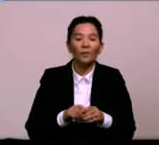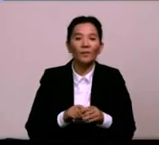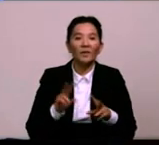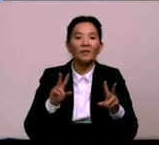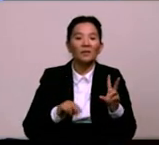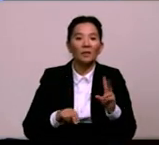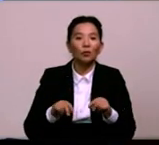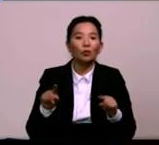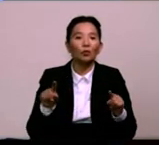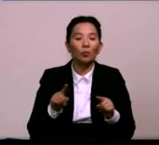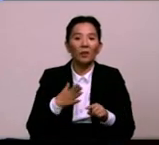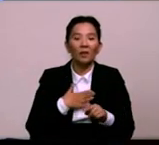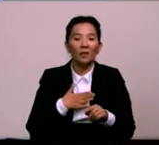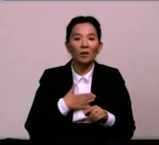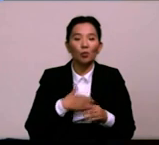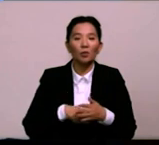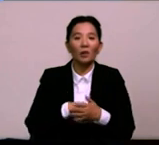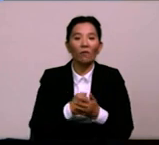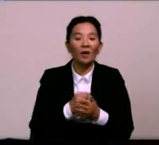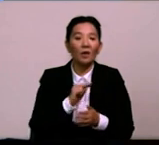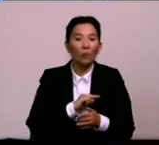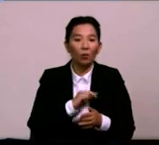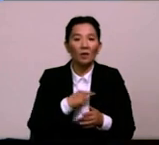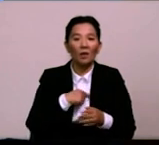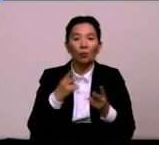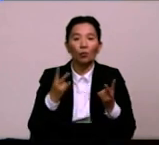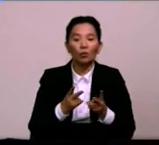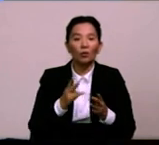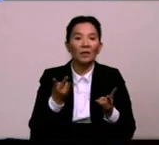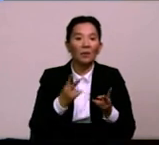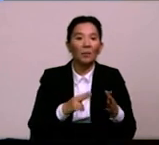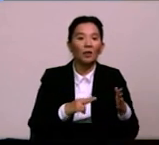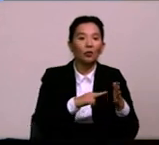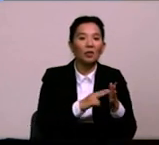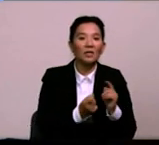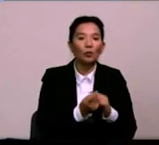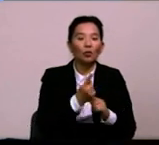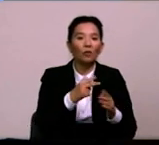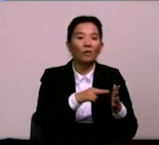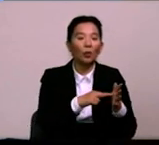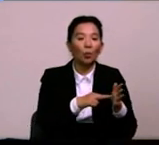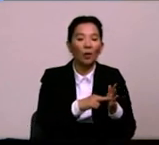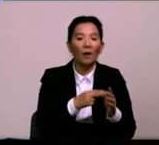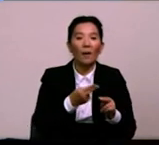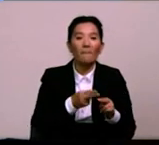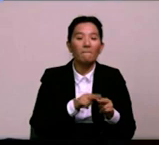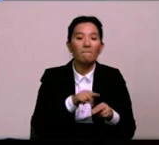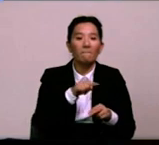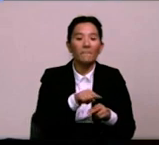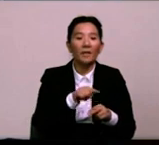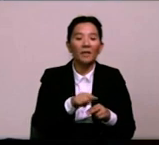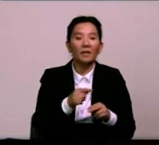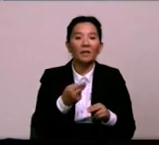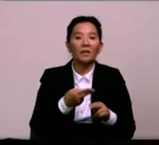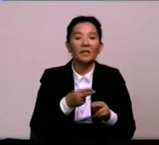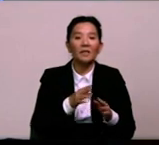Значит, чтобы наша установка работала, нам, конечно же, нужно ее подключить к источнику тока. Вот это